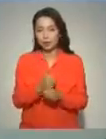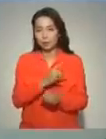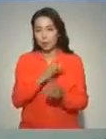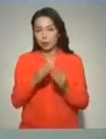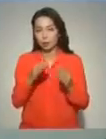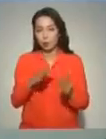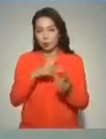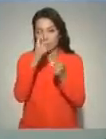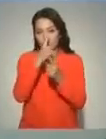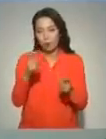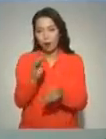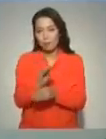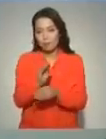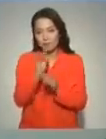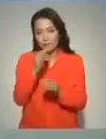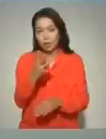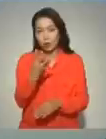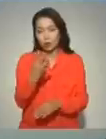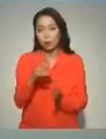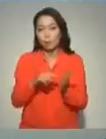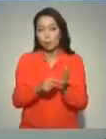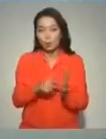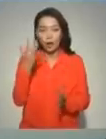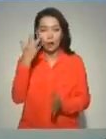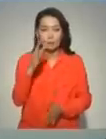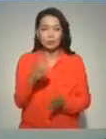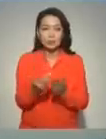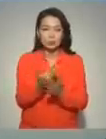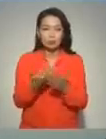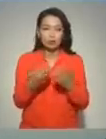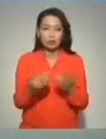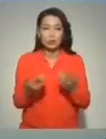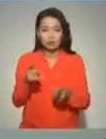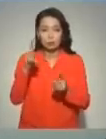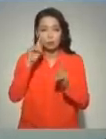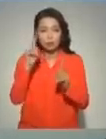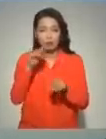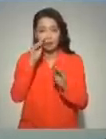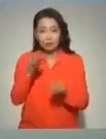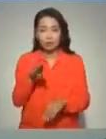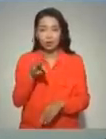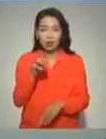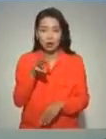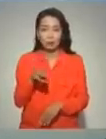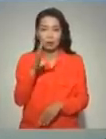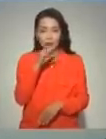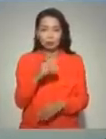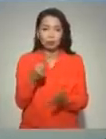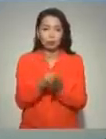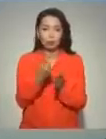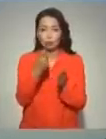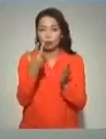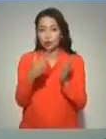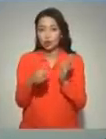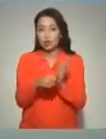предъявлены обвинения по 34 пунктам. Американские СМИ посчитали, если его признают виновным, Трампу может грозить до 136